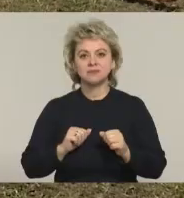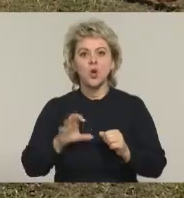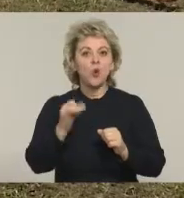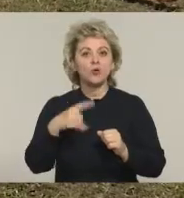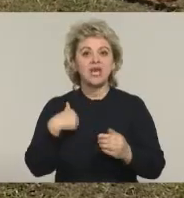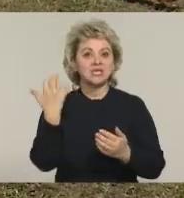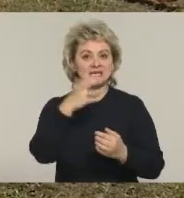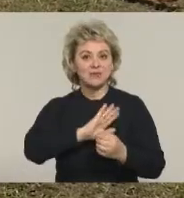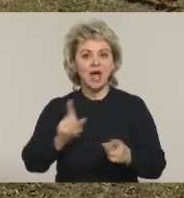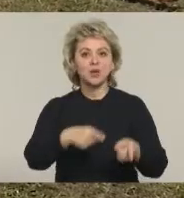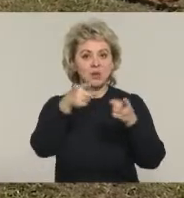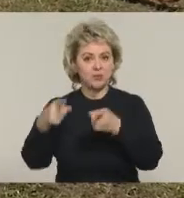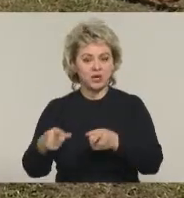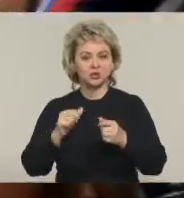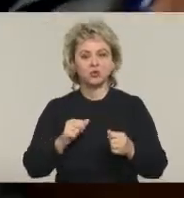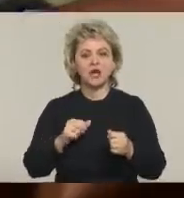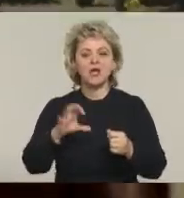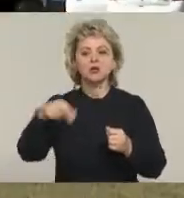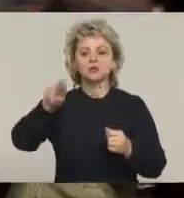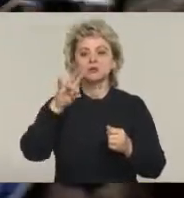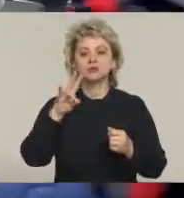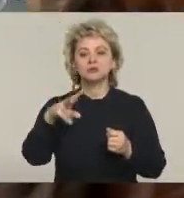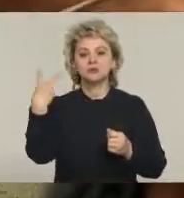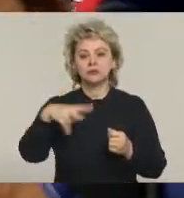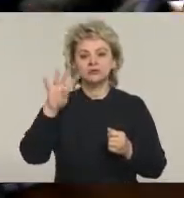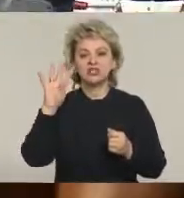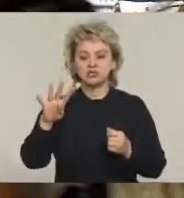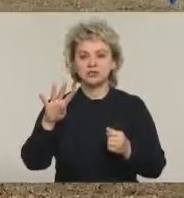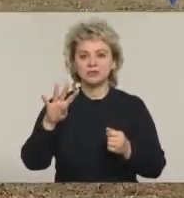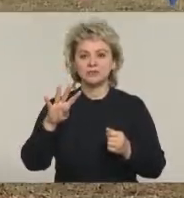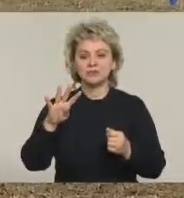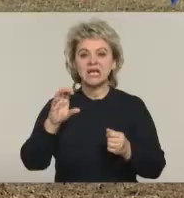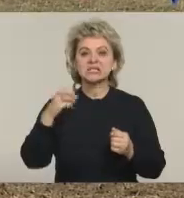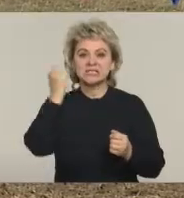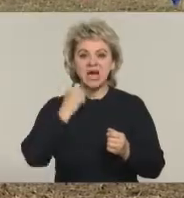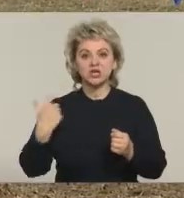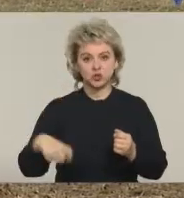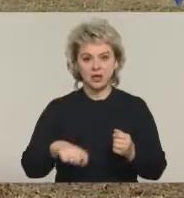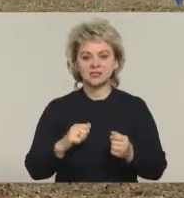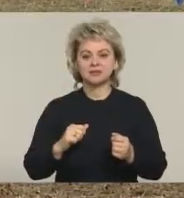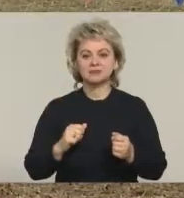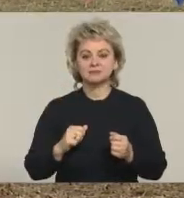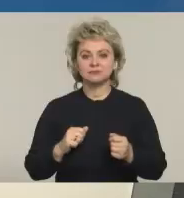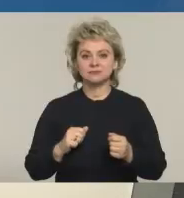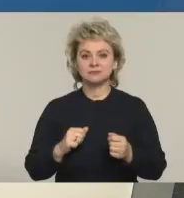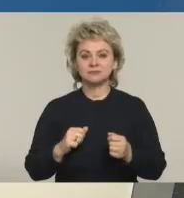даже не заметила, как перепрыгнули. Олеся Слонько, Сергей Вишняков, Дон 24, Старочеркасск.